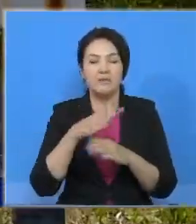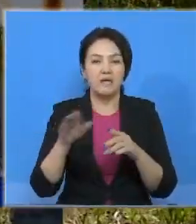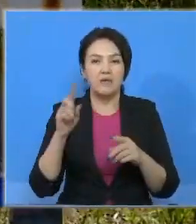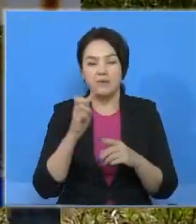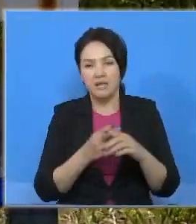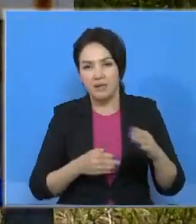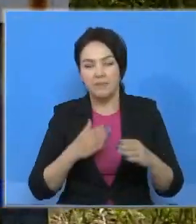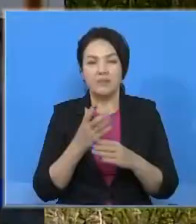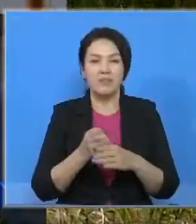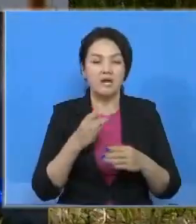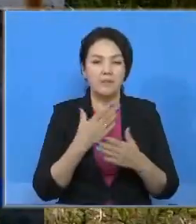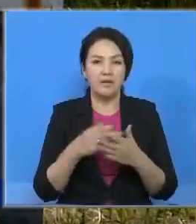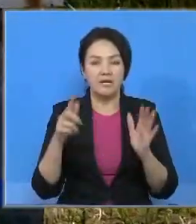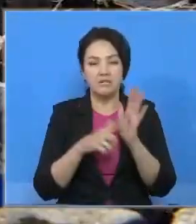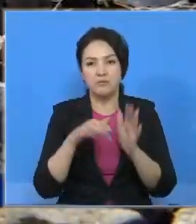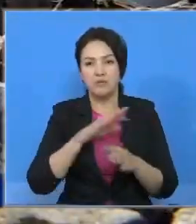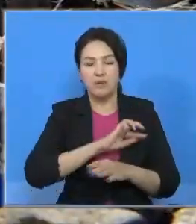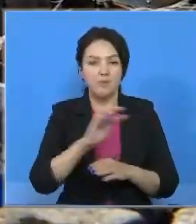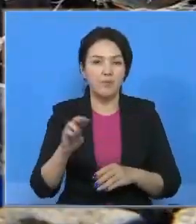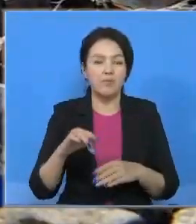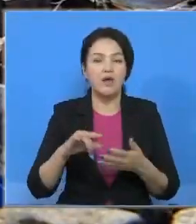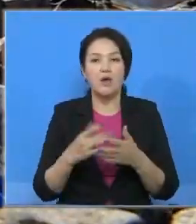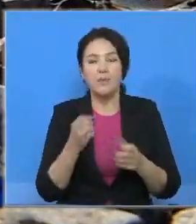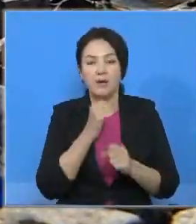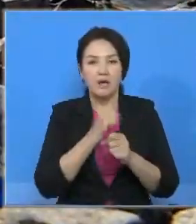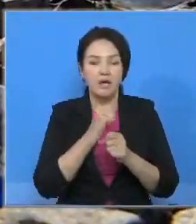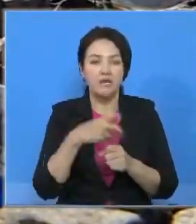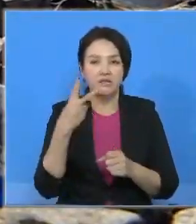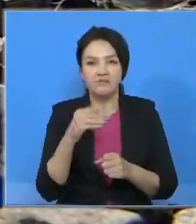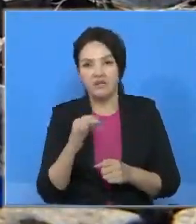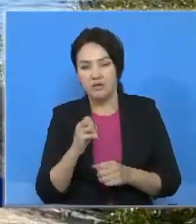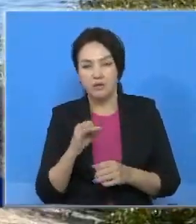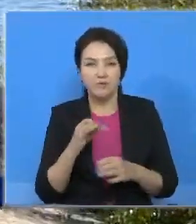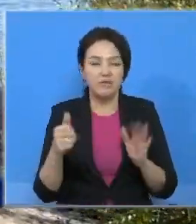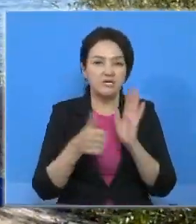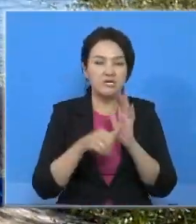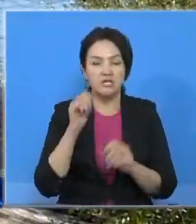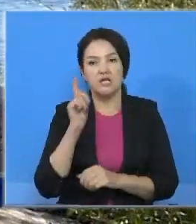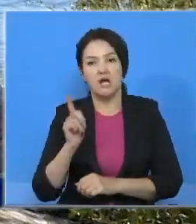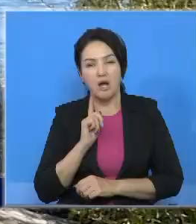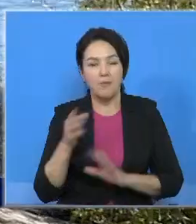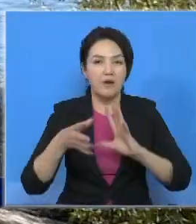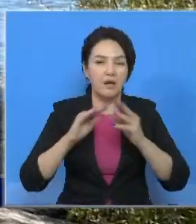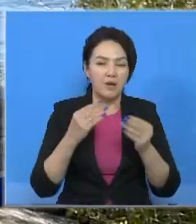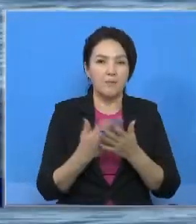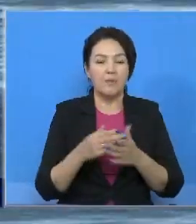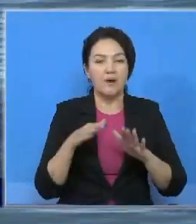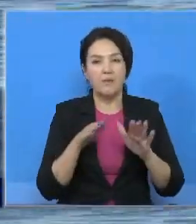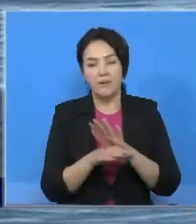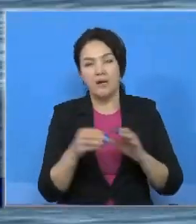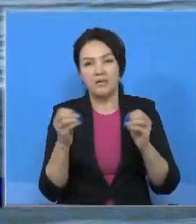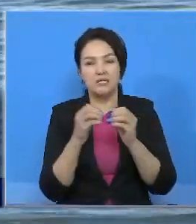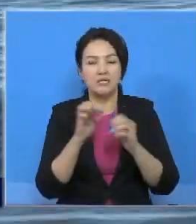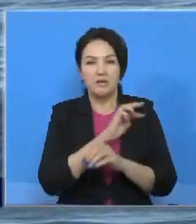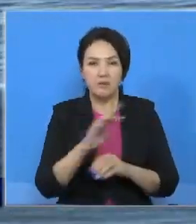метров. Проектная мощность 7,5 миллионов кубов. Работают тут два регулировщика и 6 охранников. На общее содержание уходит около